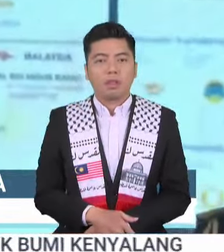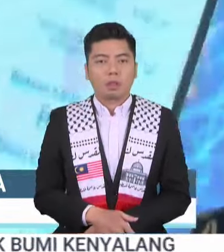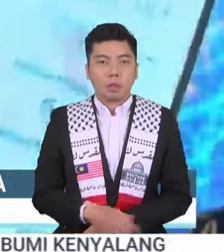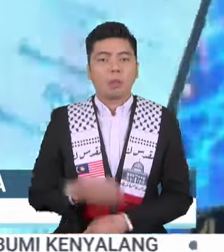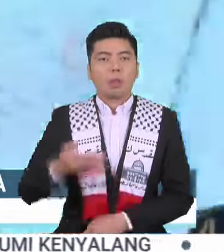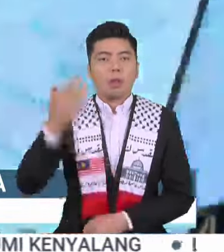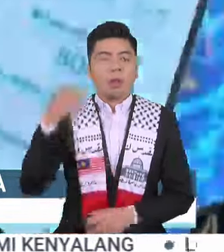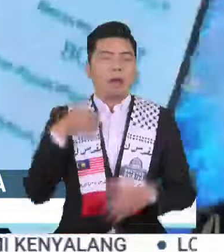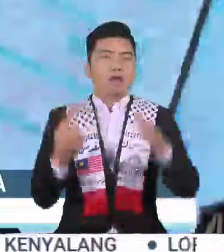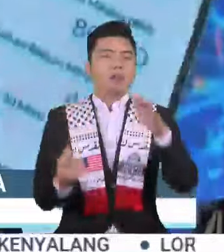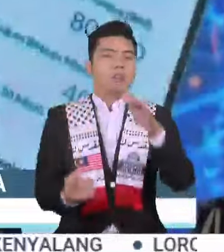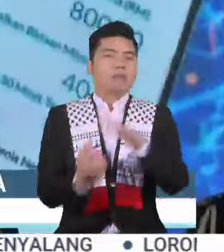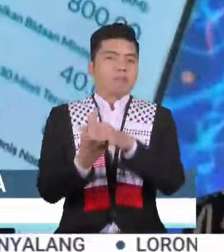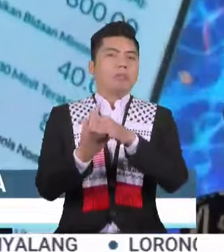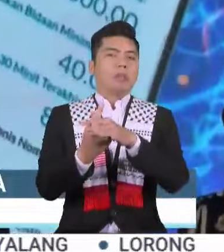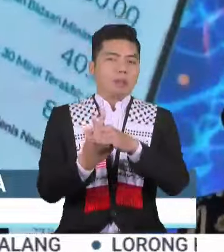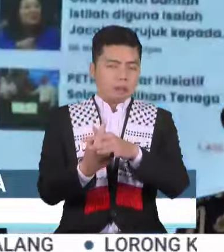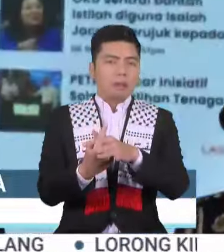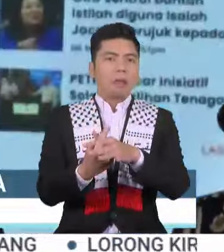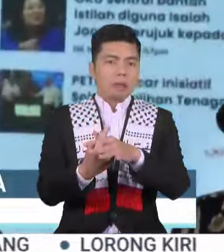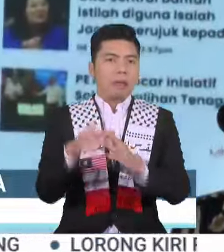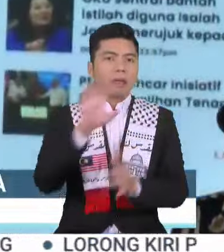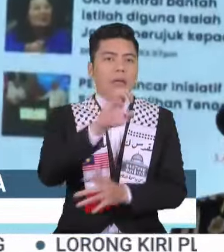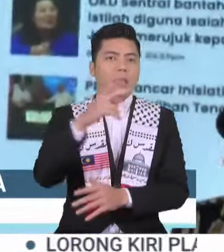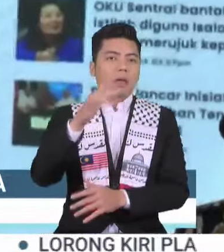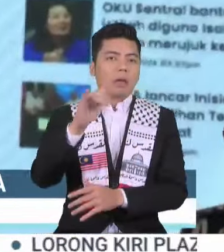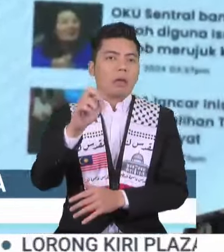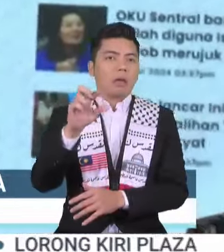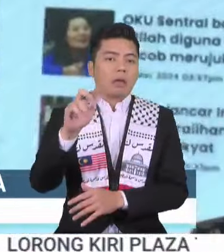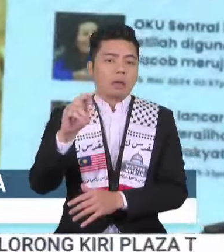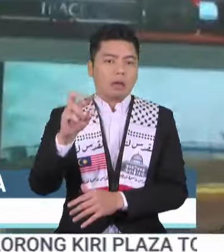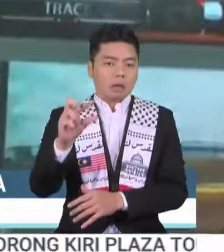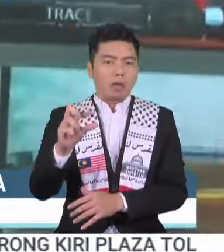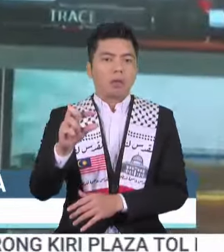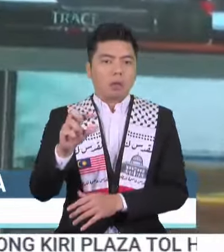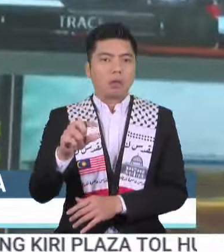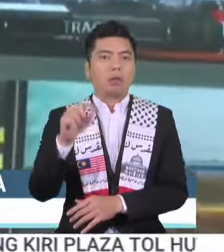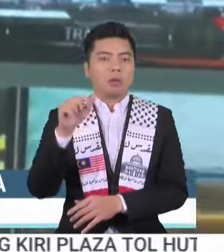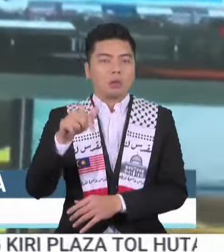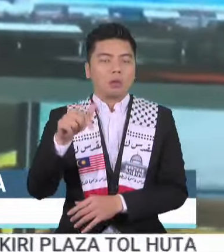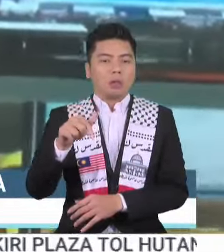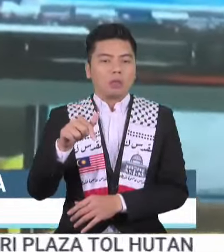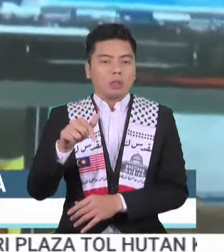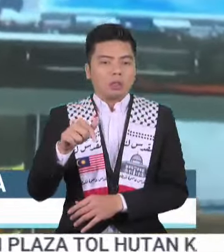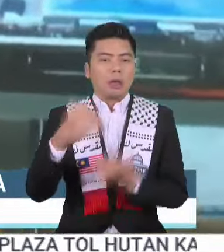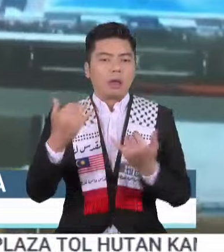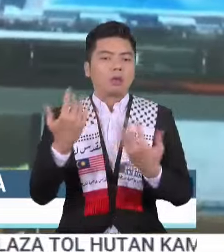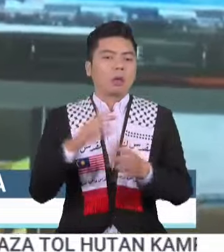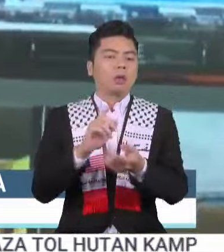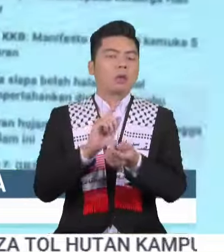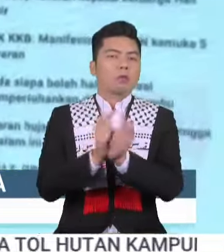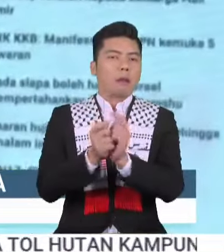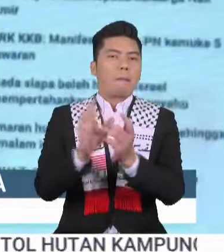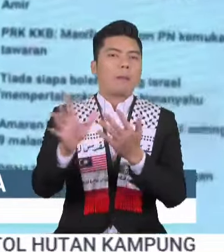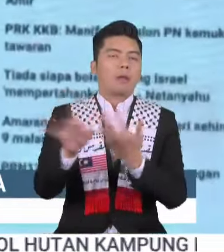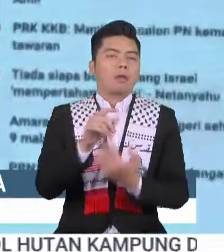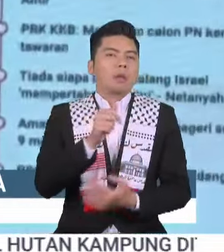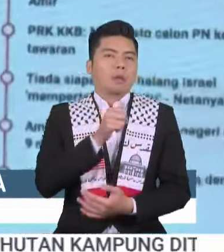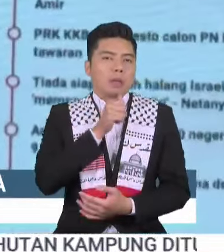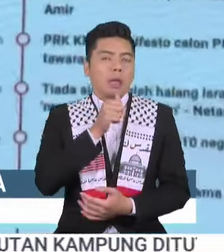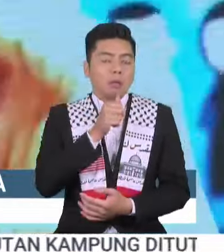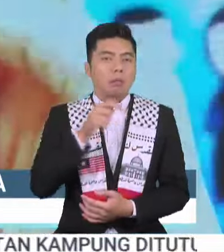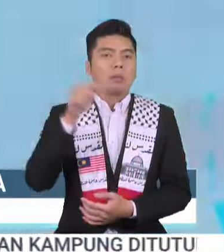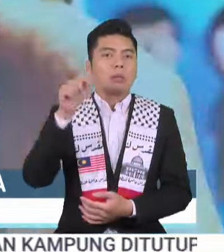Terdahulu terdapat kewujudan aplikasi e-hailing menggunakan sistem bidaan yang semakin menjadi pilihan. Melalui aplikasi itu,